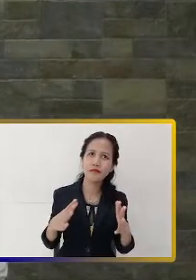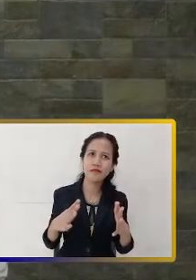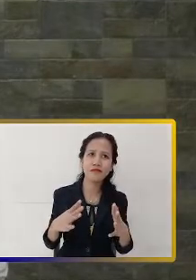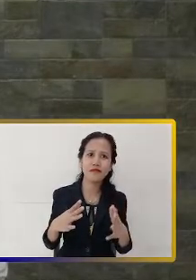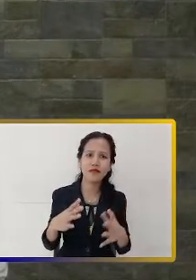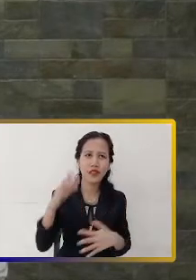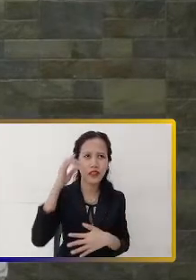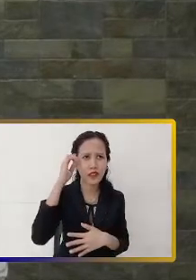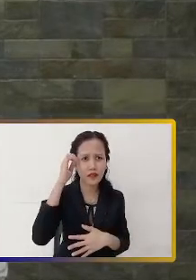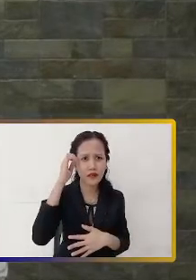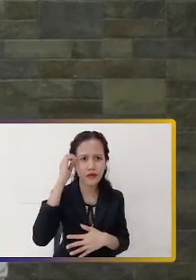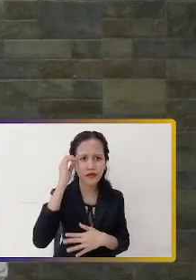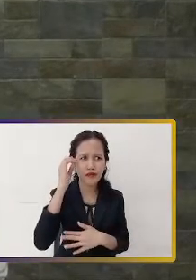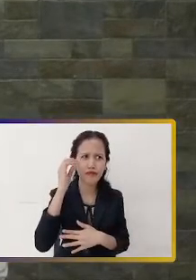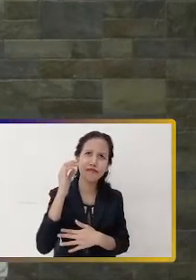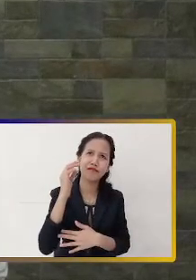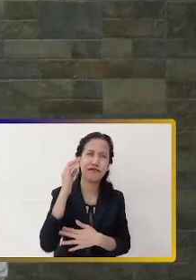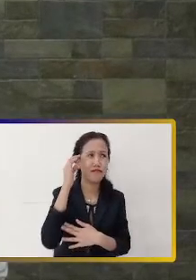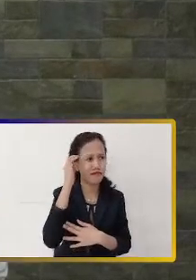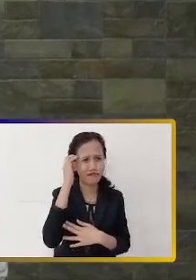Akalain mo, alam nga naman, sunugin mo yan.